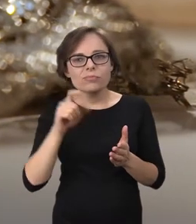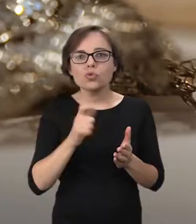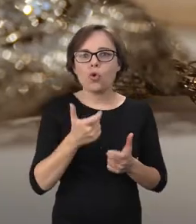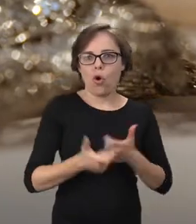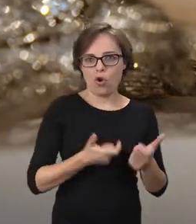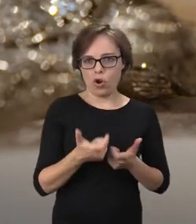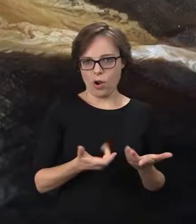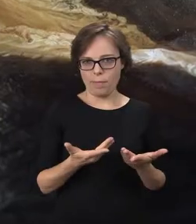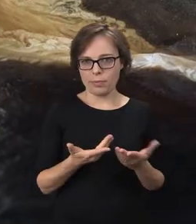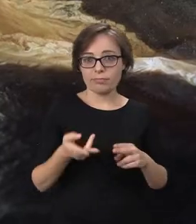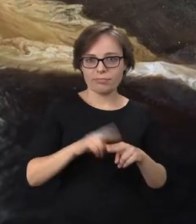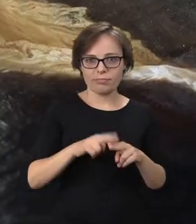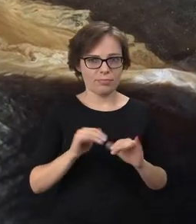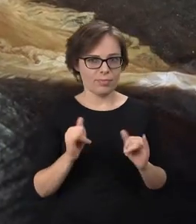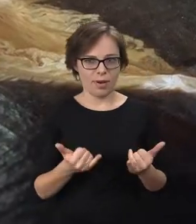z którą trzeba coś zrobić.